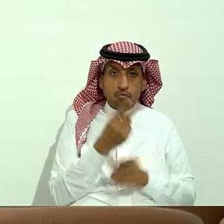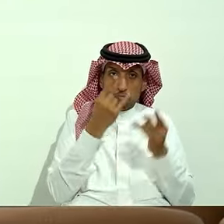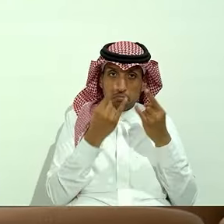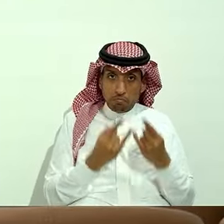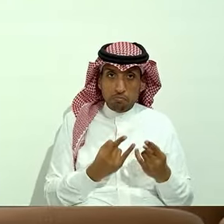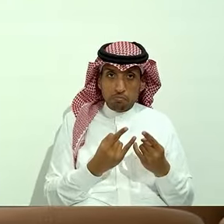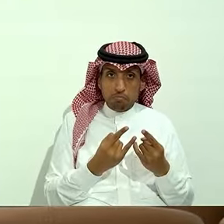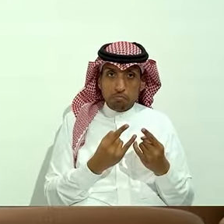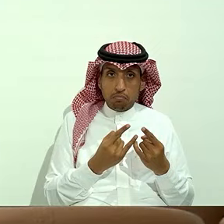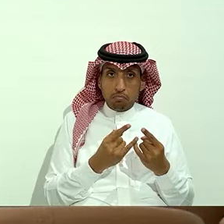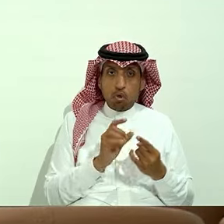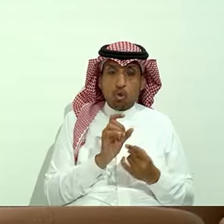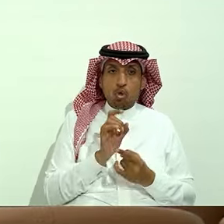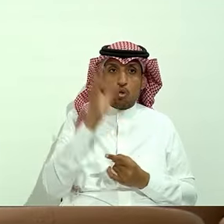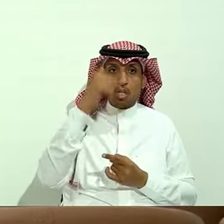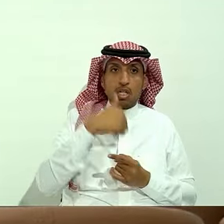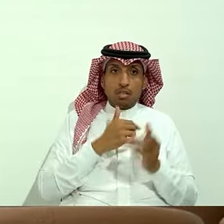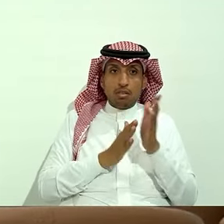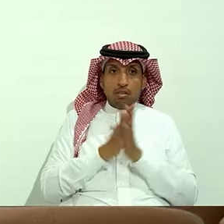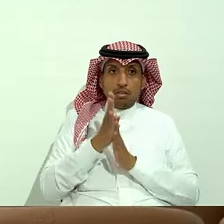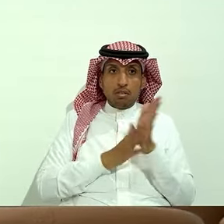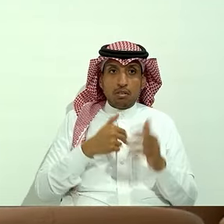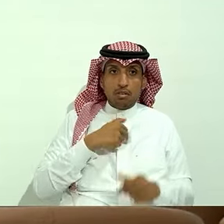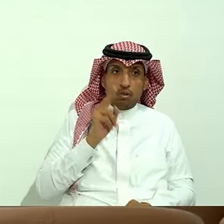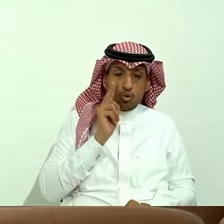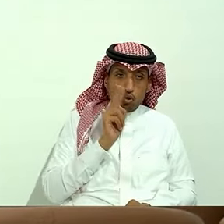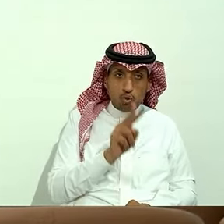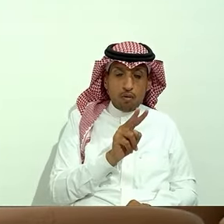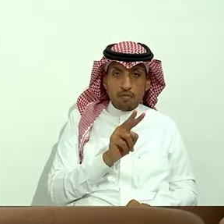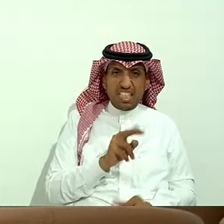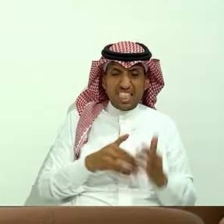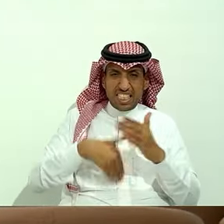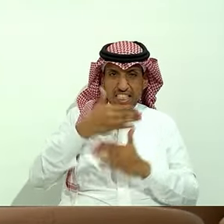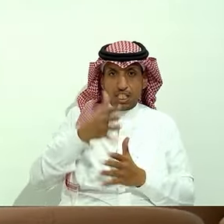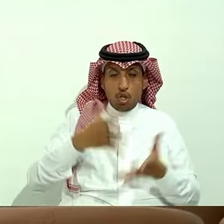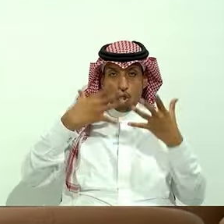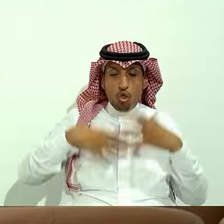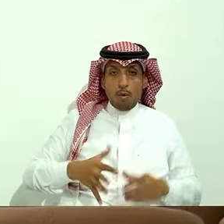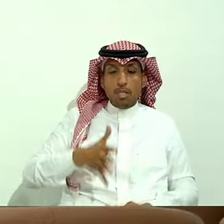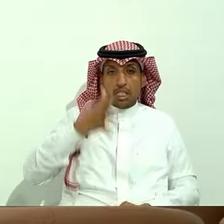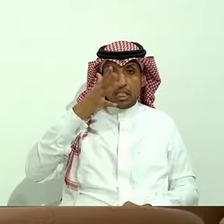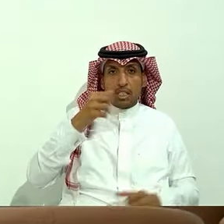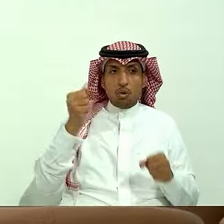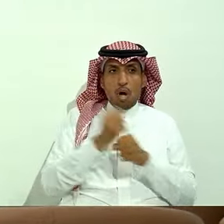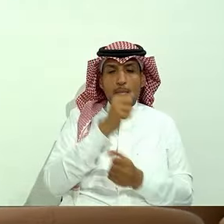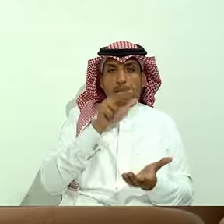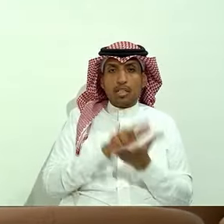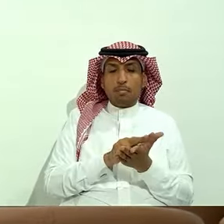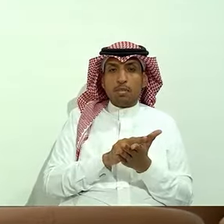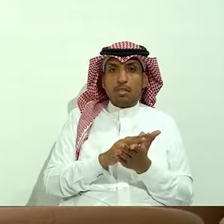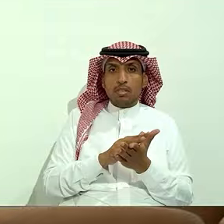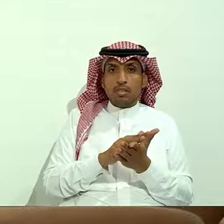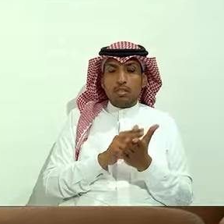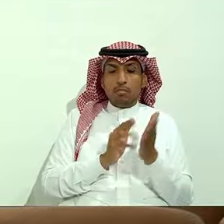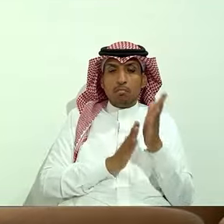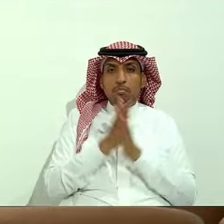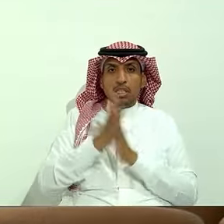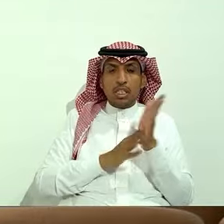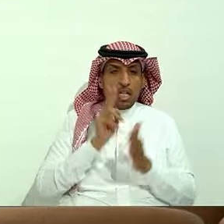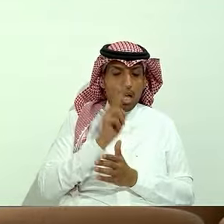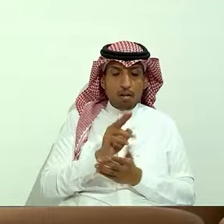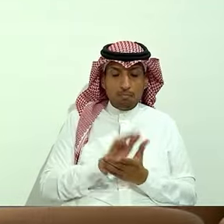وراح تكون يعني مصدر إلهام ويجب إدخالها بأزيائنا المعاصرة واستخدامها كمصدر إلهام. ودك تحكين؟ خلي